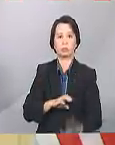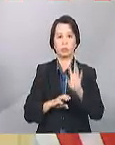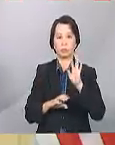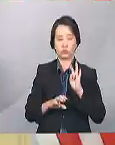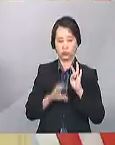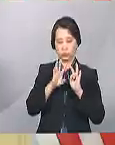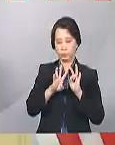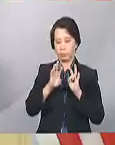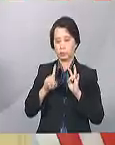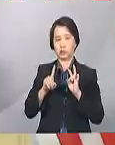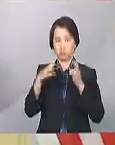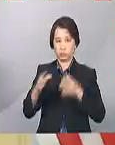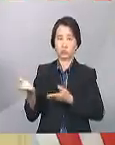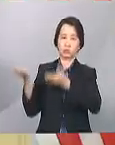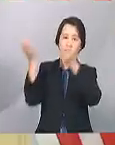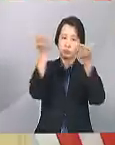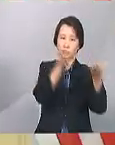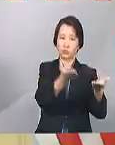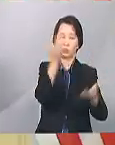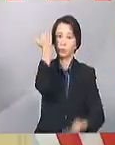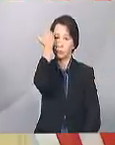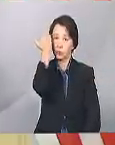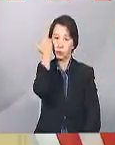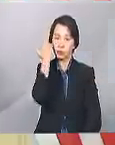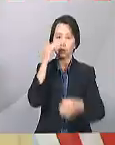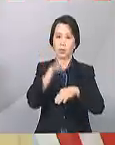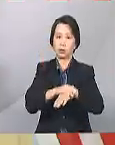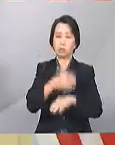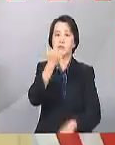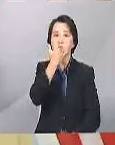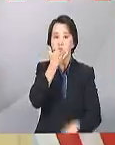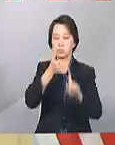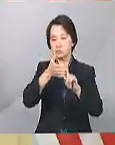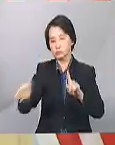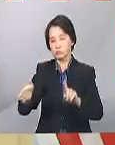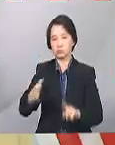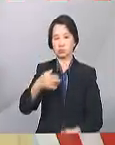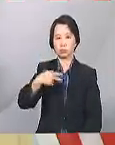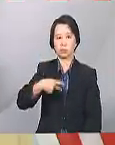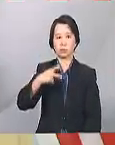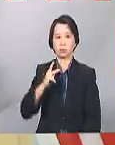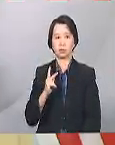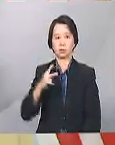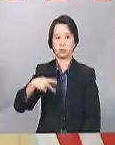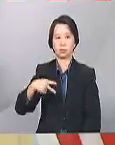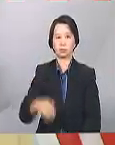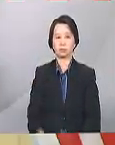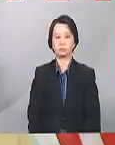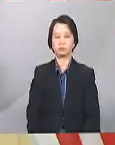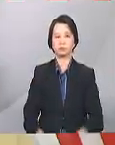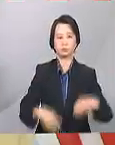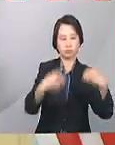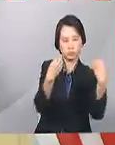741 individu telah dituduh di mahkamah di atas kesalahan engkar PKP. Jumlah